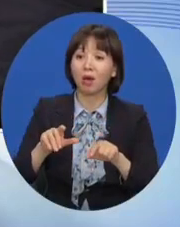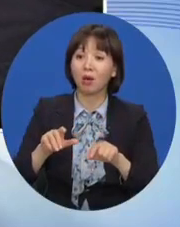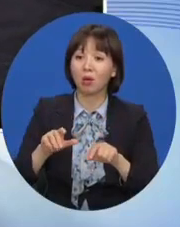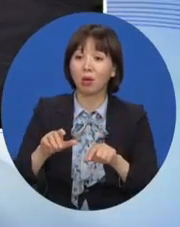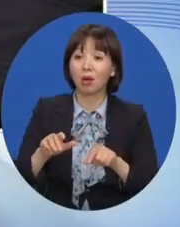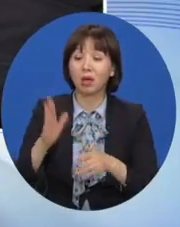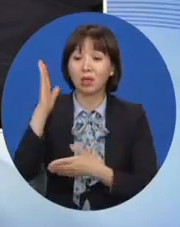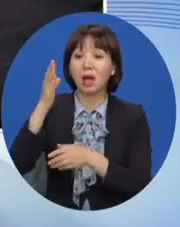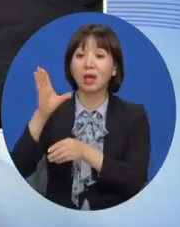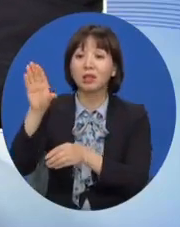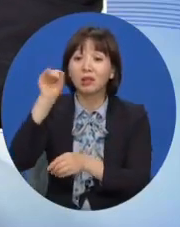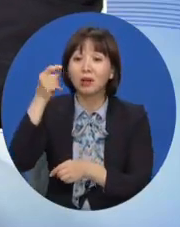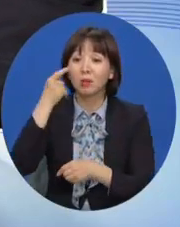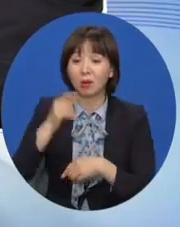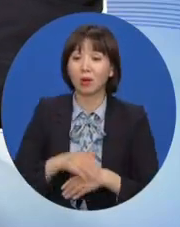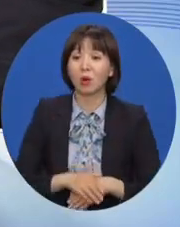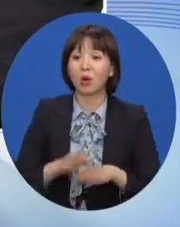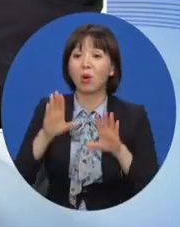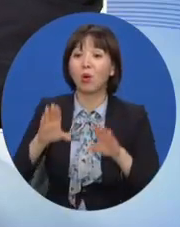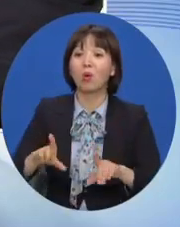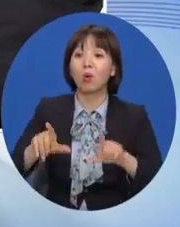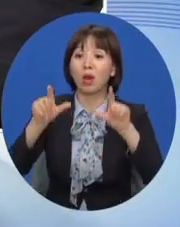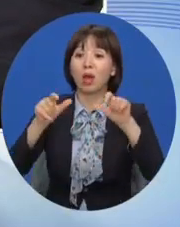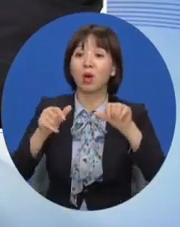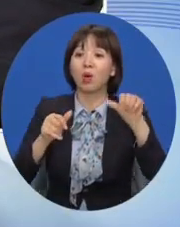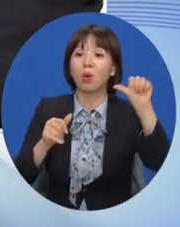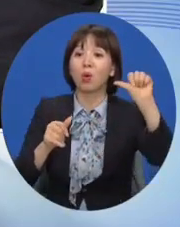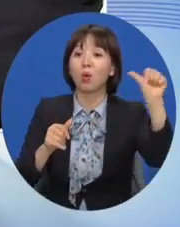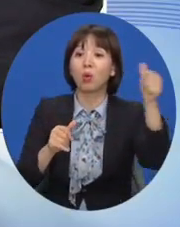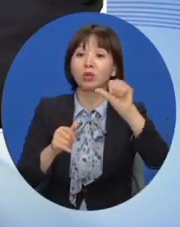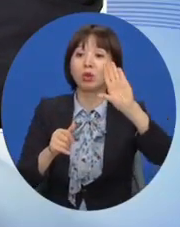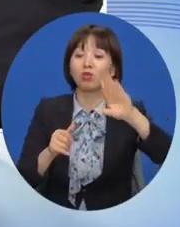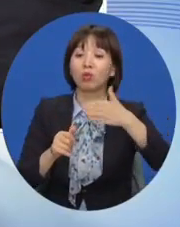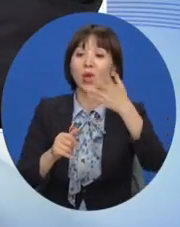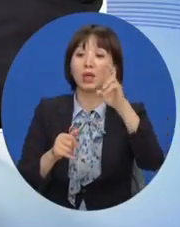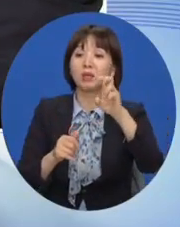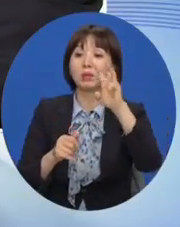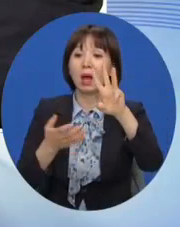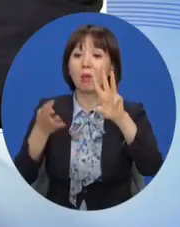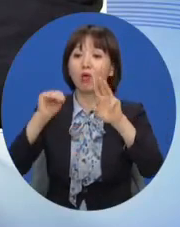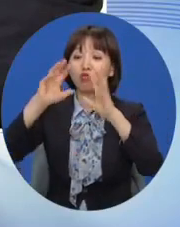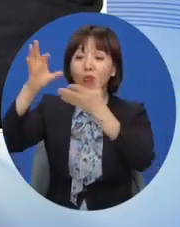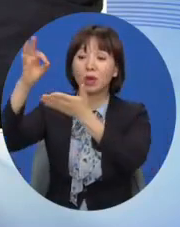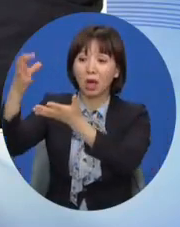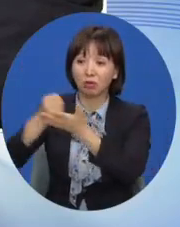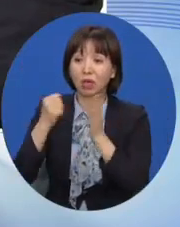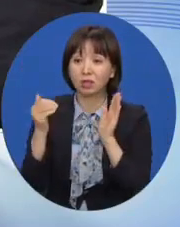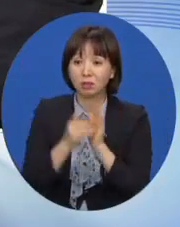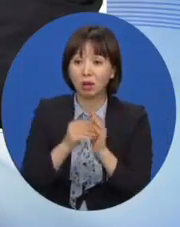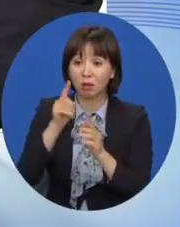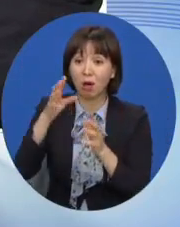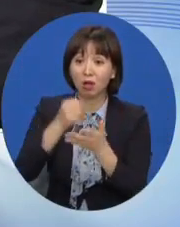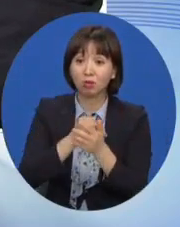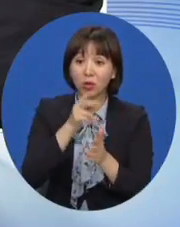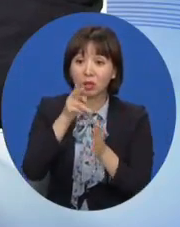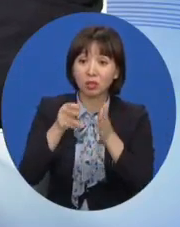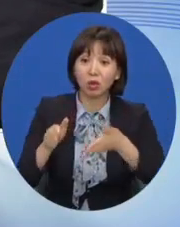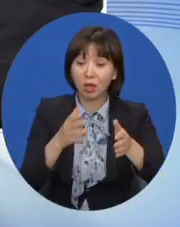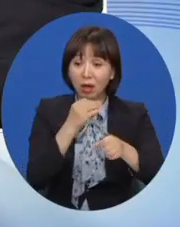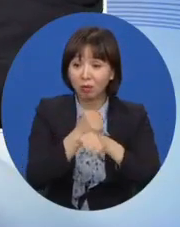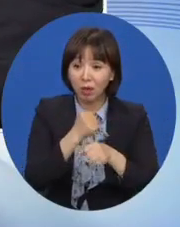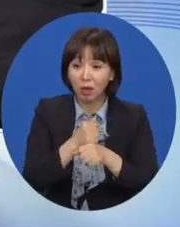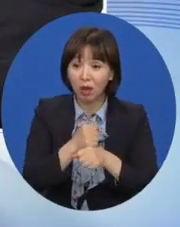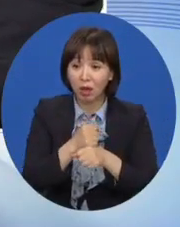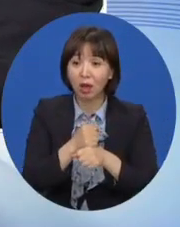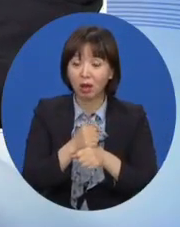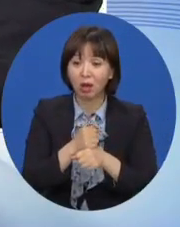얘기를 들어보시라니까. 총금액 말씀을 달리고 금년도만 해도 5,923억을 저기 국도비 5,923억은 철도 닦는 겁니까? 철길도 닦고 중부 내륙